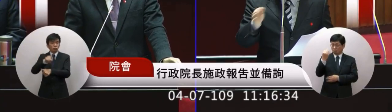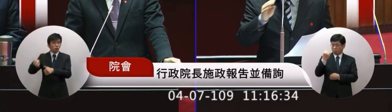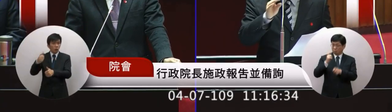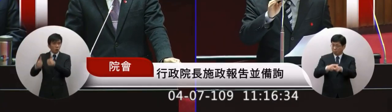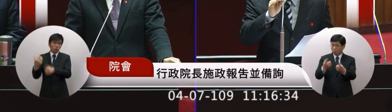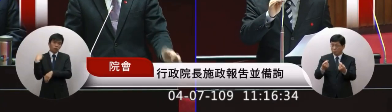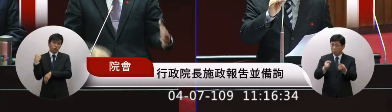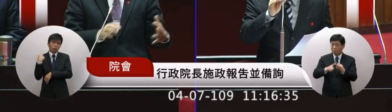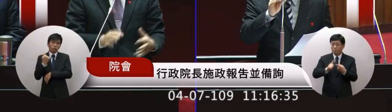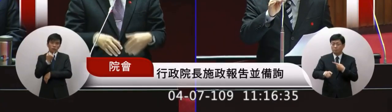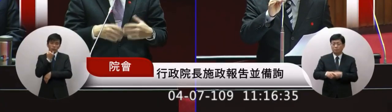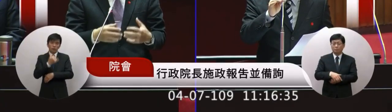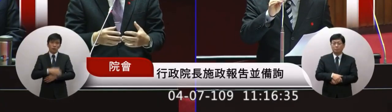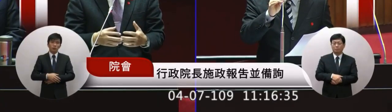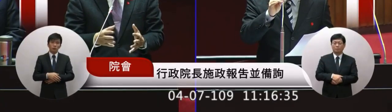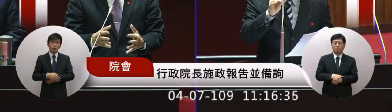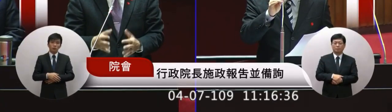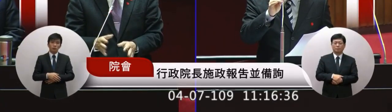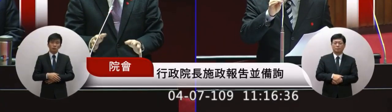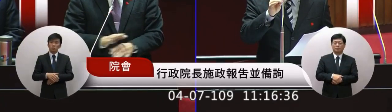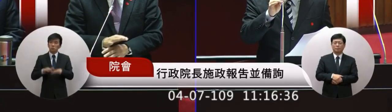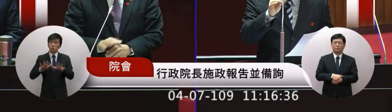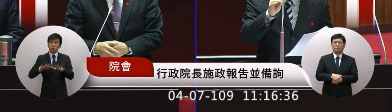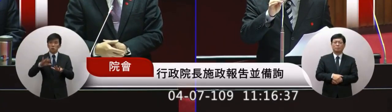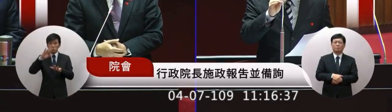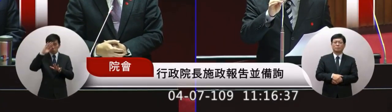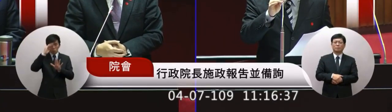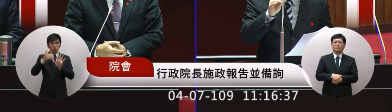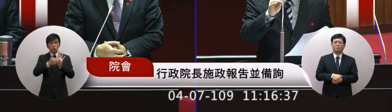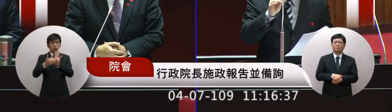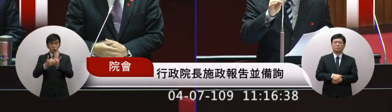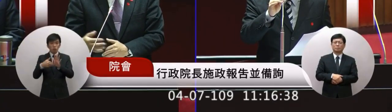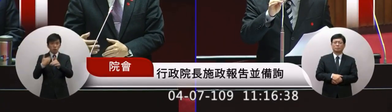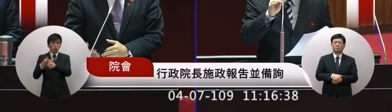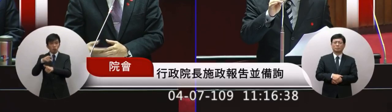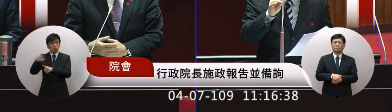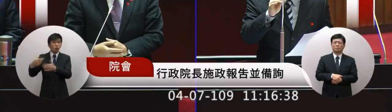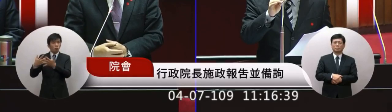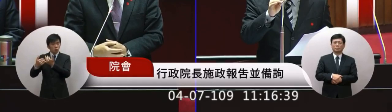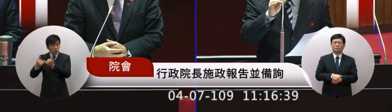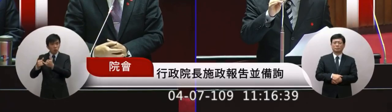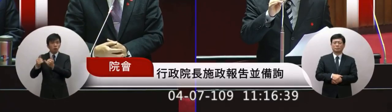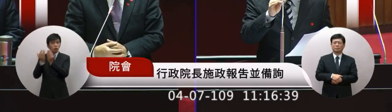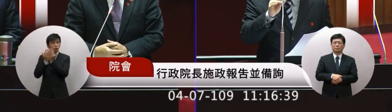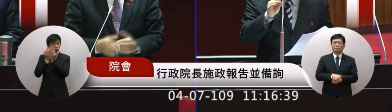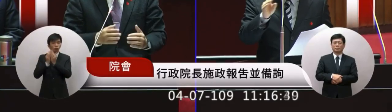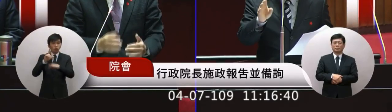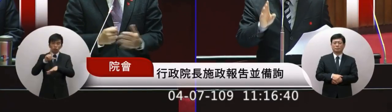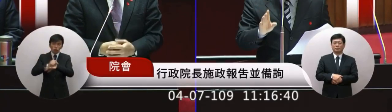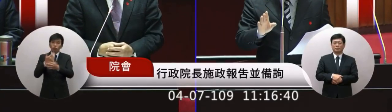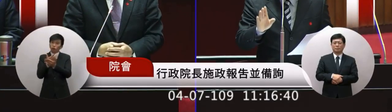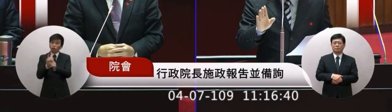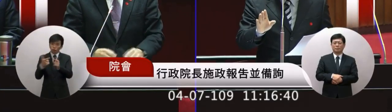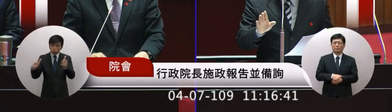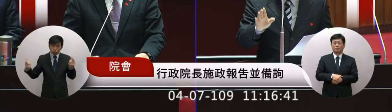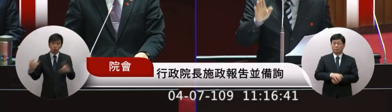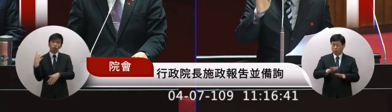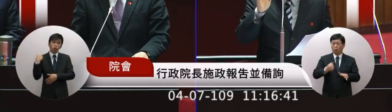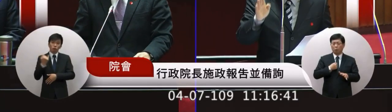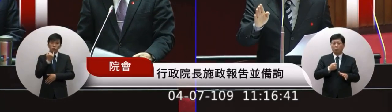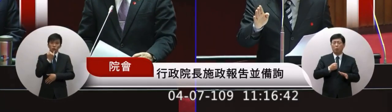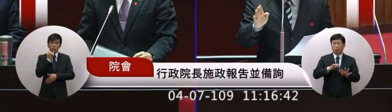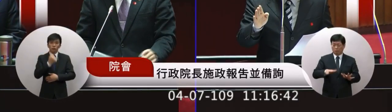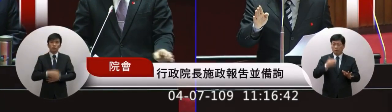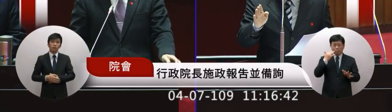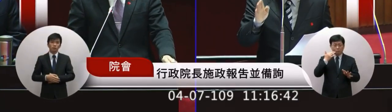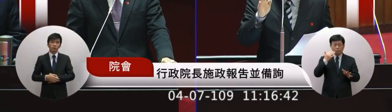划走嘛，对不对？ 因为目前的疫情啊，还是可以让相关的学习活动、上课等等维持正常， 是 考试就会维持。 像我理解，就是